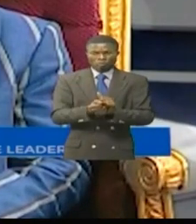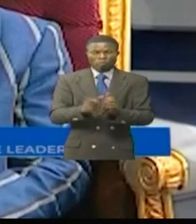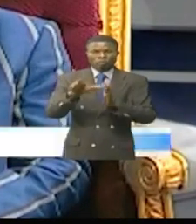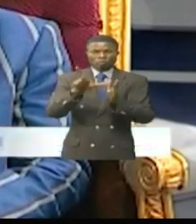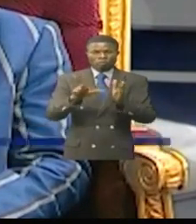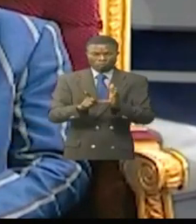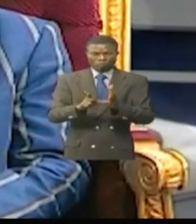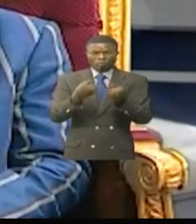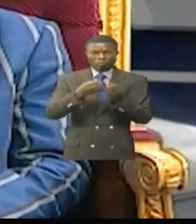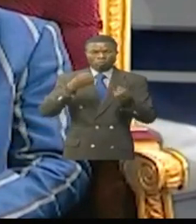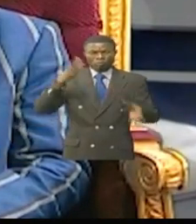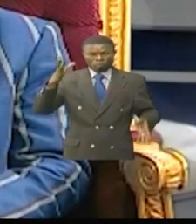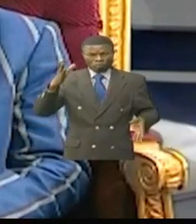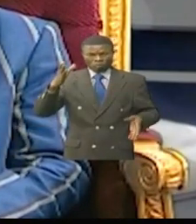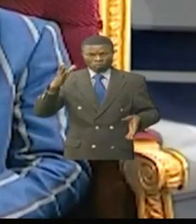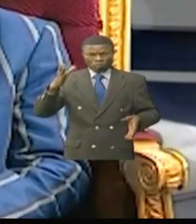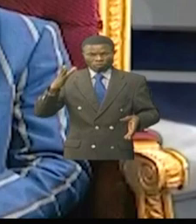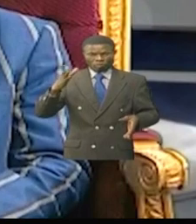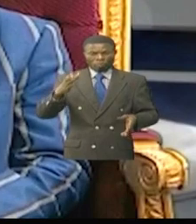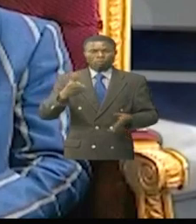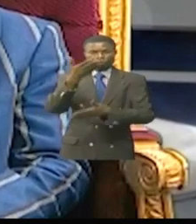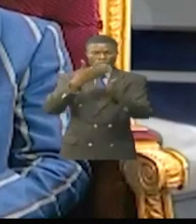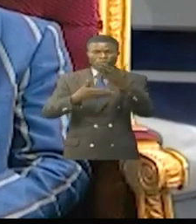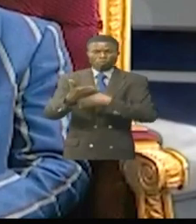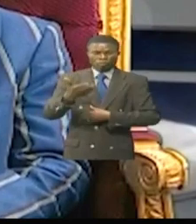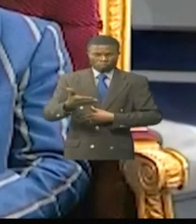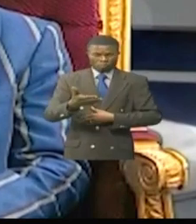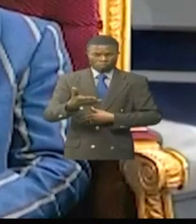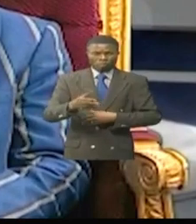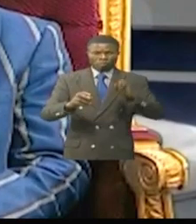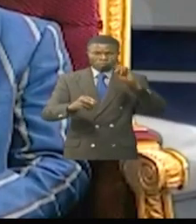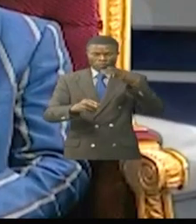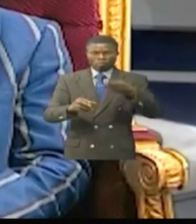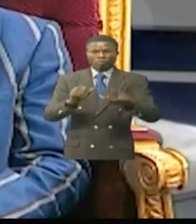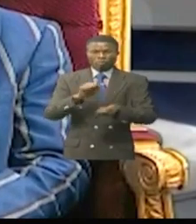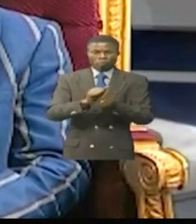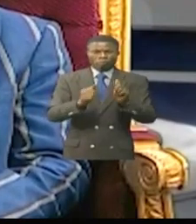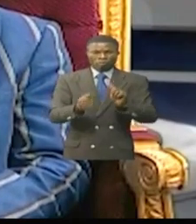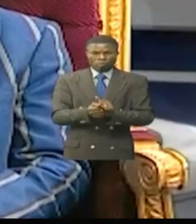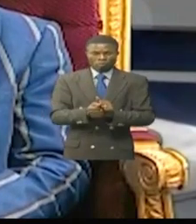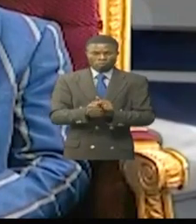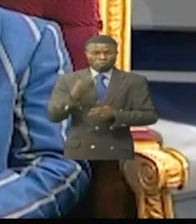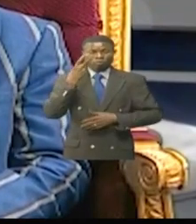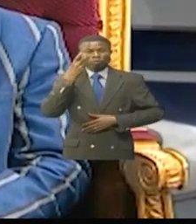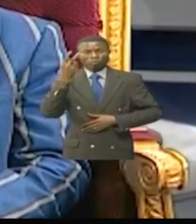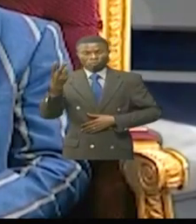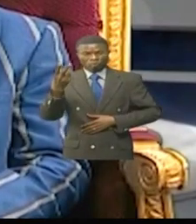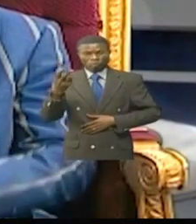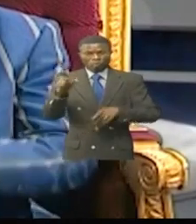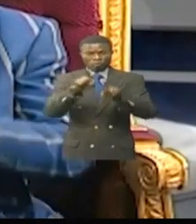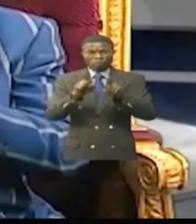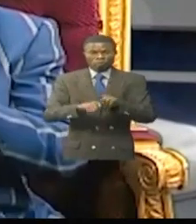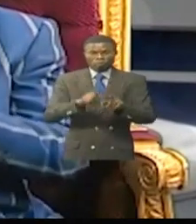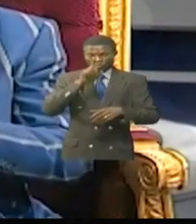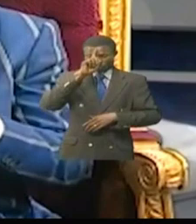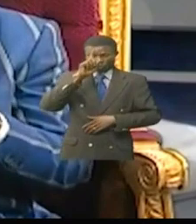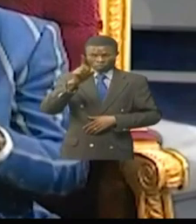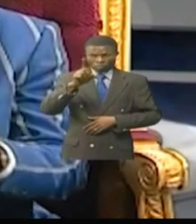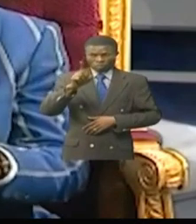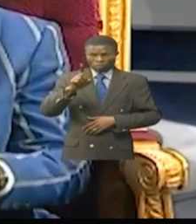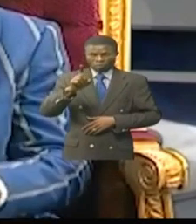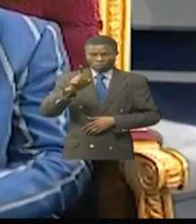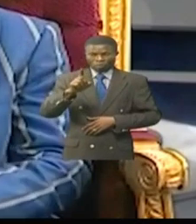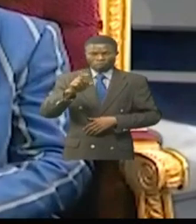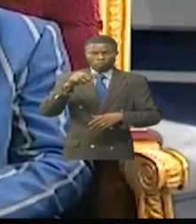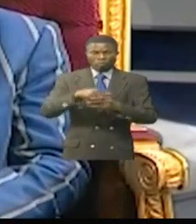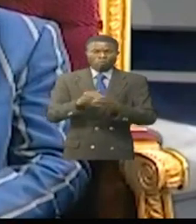de l'héritage ou de la succession. La deuxième, c'est la vision et l'intelligence, les rôles dans